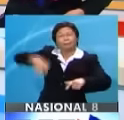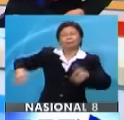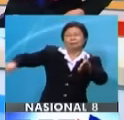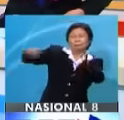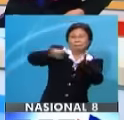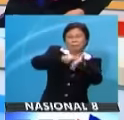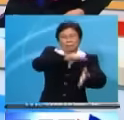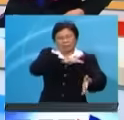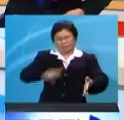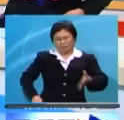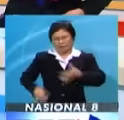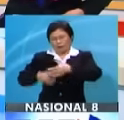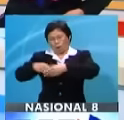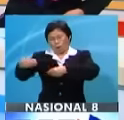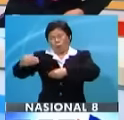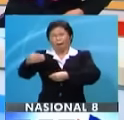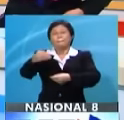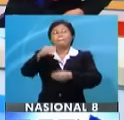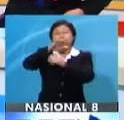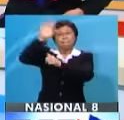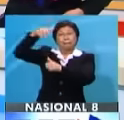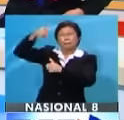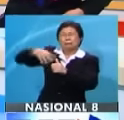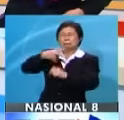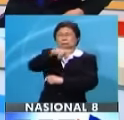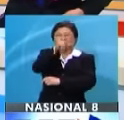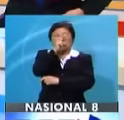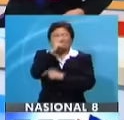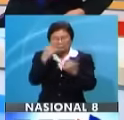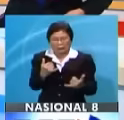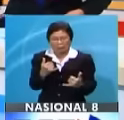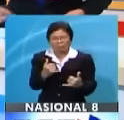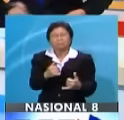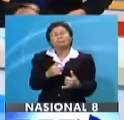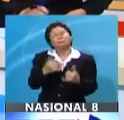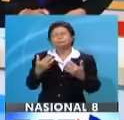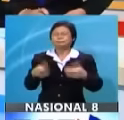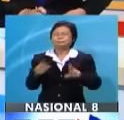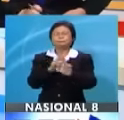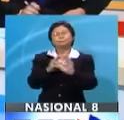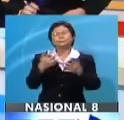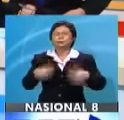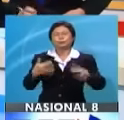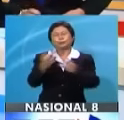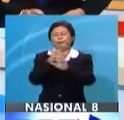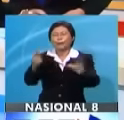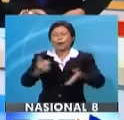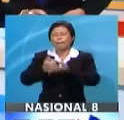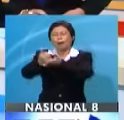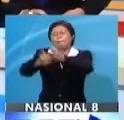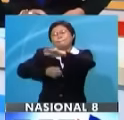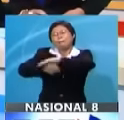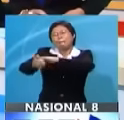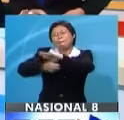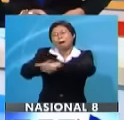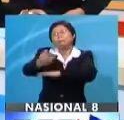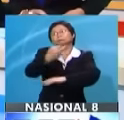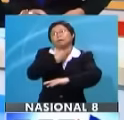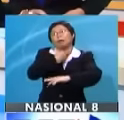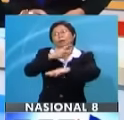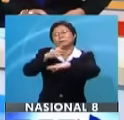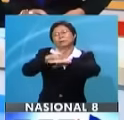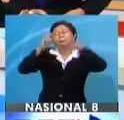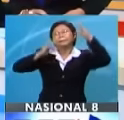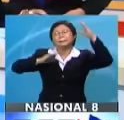kenyataan Kementerian Luarnya, Myanmar yang berkeras sebelum ini telah menyatakan kesediaan untuk memberi bantuan kepada pelarian yang terkandas